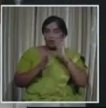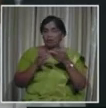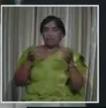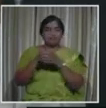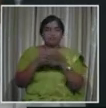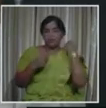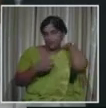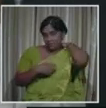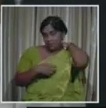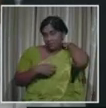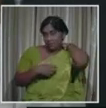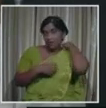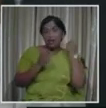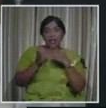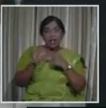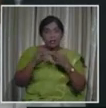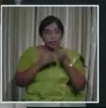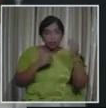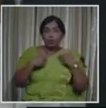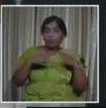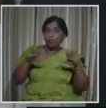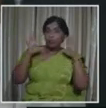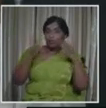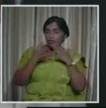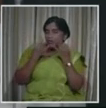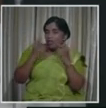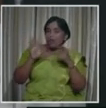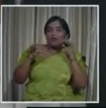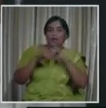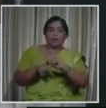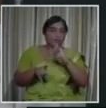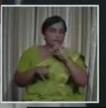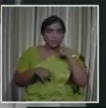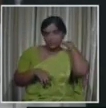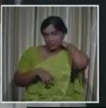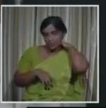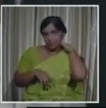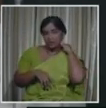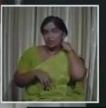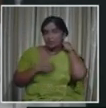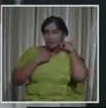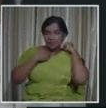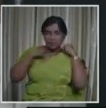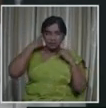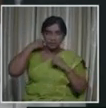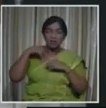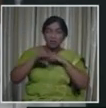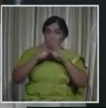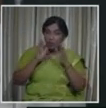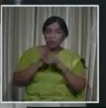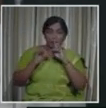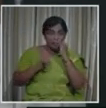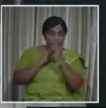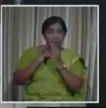කියනවා. මෙන්න අප දුන්නට පස්සේ කියනවා පුදුමාකාර ස්වාධීනත්වයක් අධිකරණය තියෙන කියලා කියනවා. දැන් හෙට අනිද්දා මේ අපේ චෝදනා එල්ල වෙච්ච